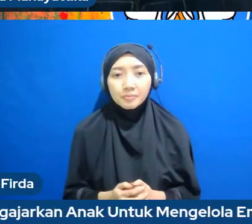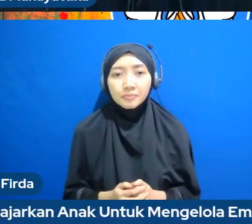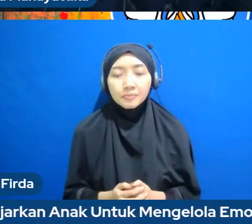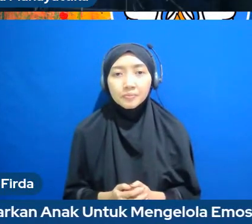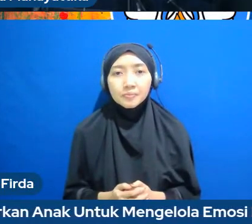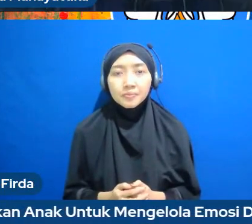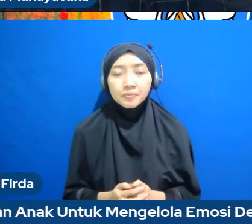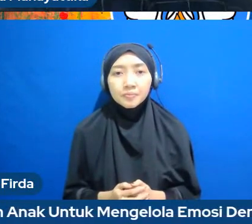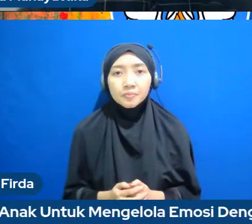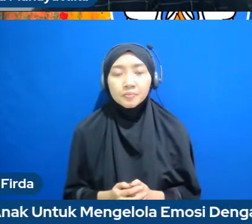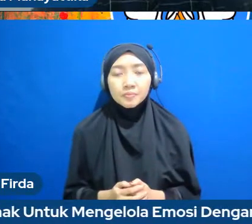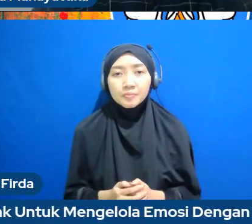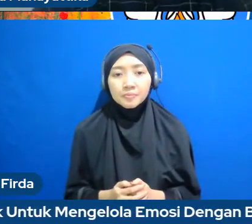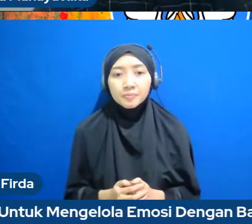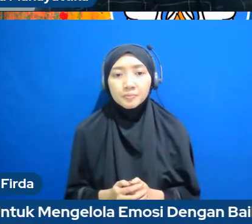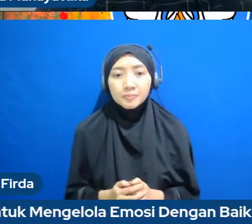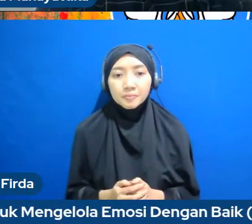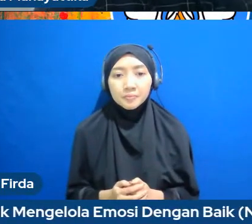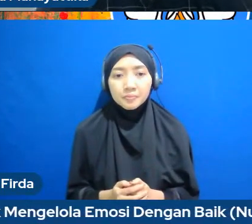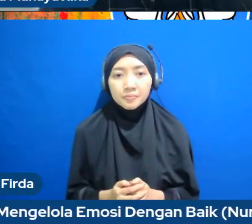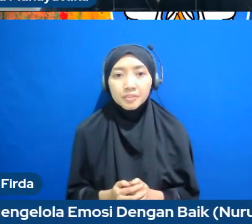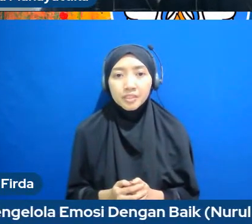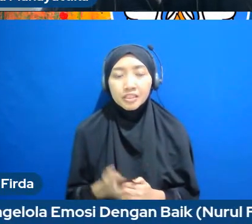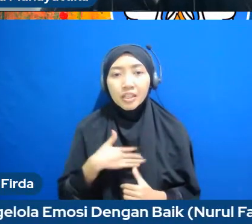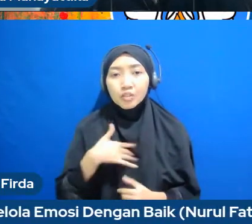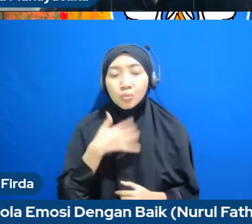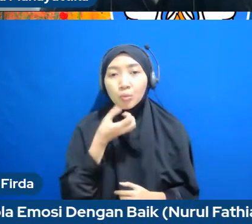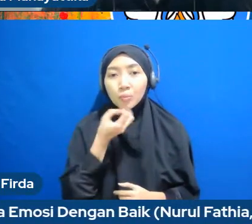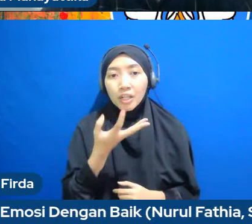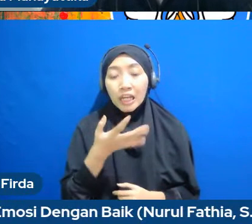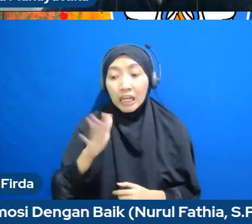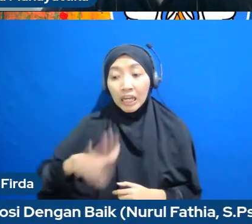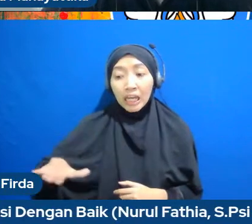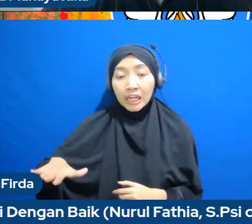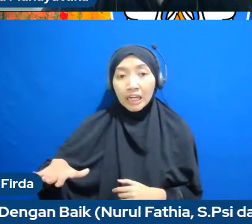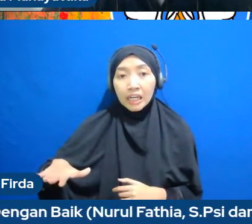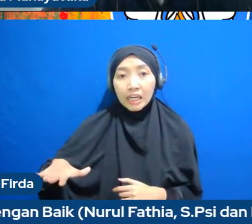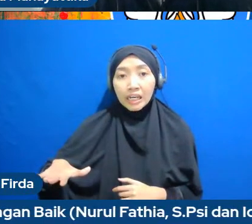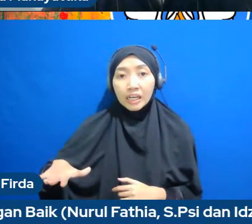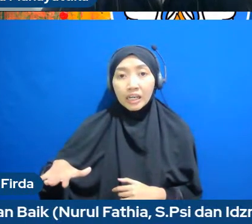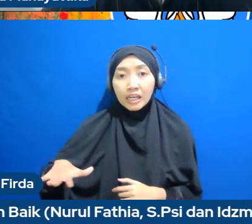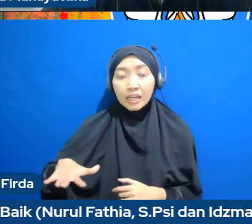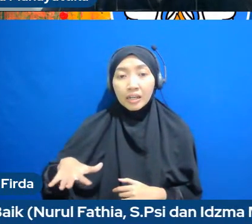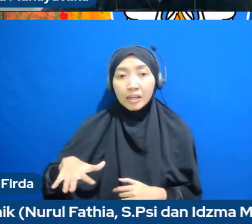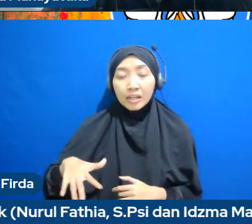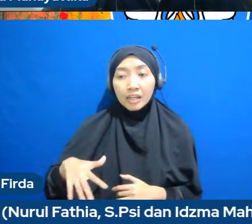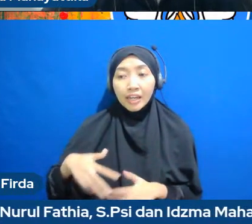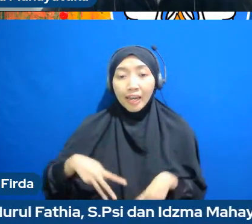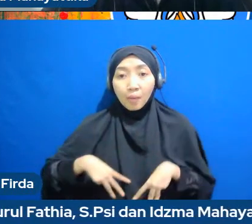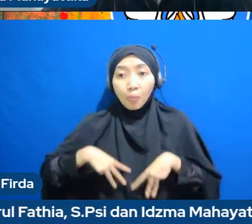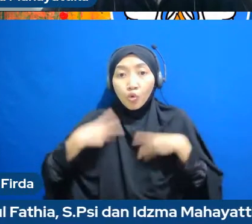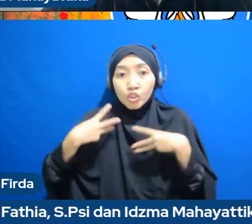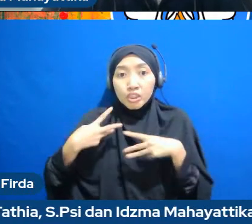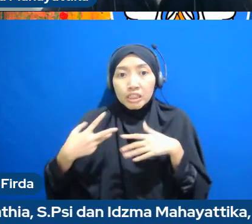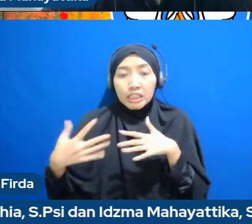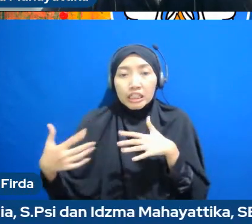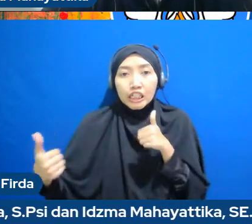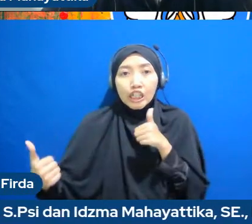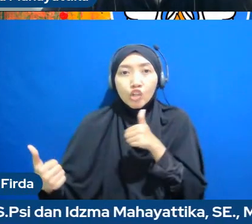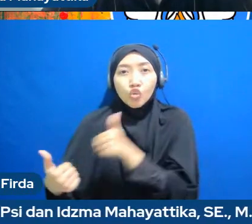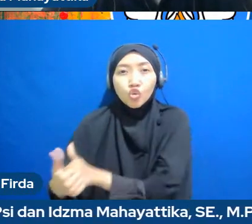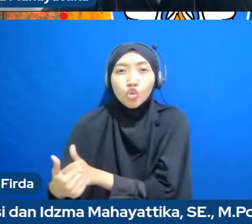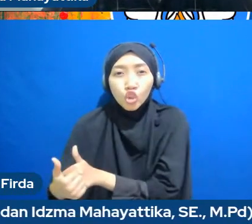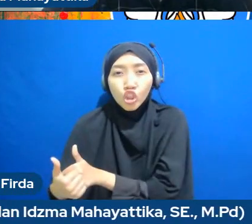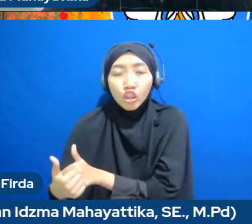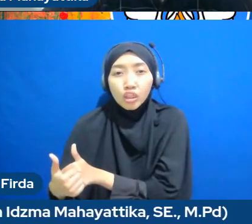jadi saya cuma pengen bilang bahwa anak itu akan meniru semua emosi dari orang dewasa. Jadi secara dia. Jadi PR-nya